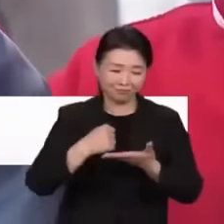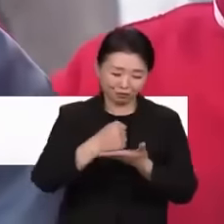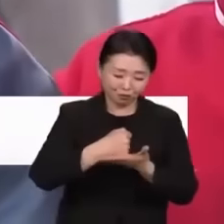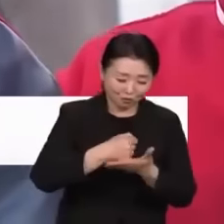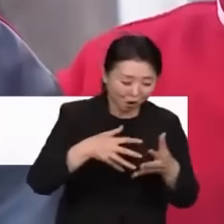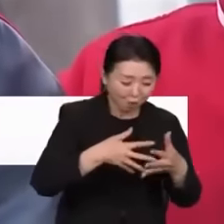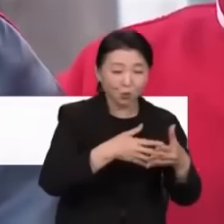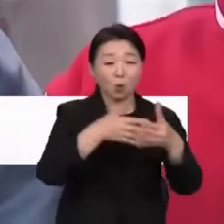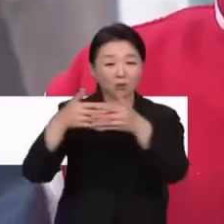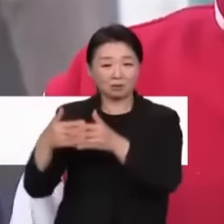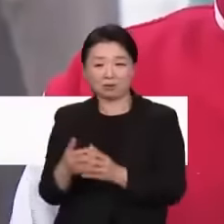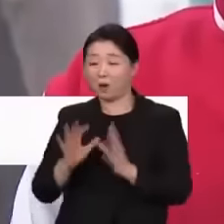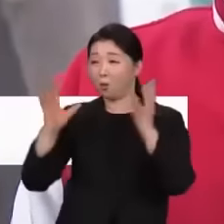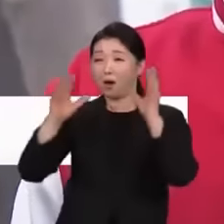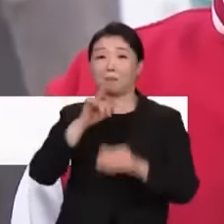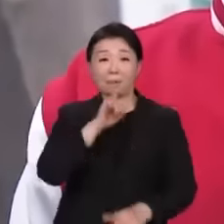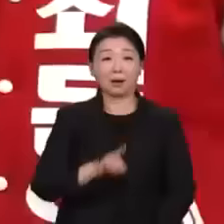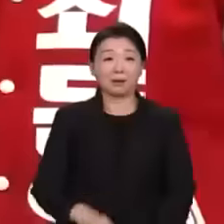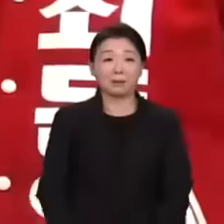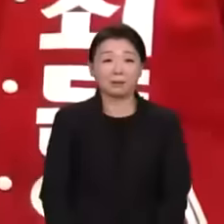공동체라며 환영의 뜻을 밝혔습니다.